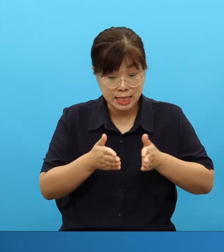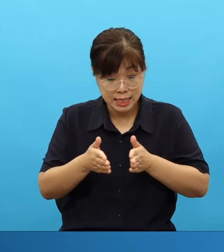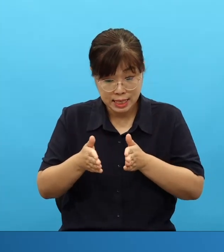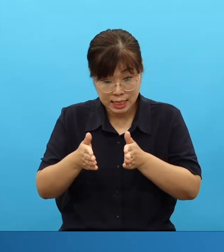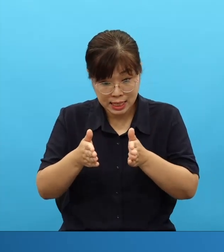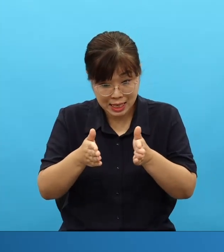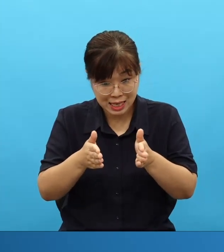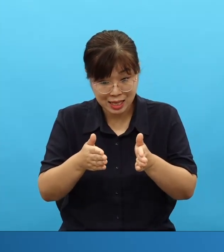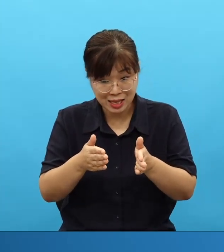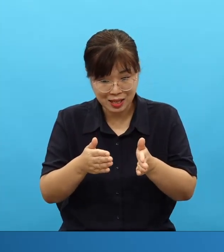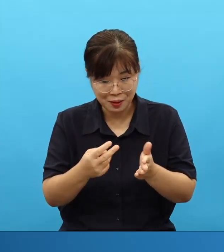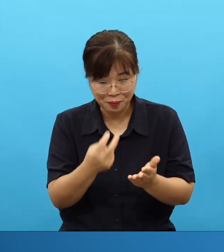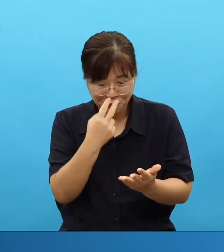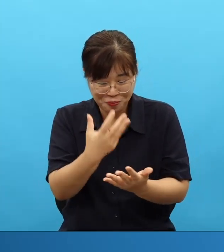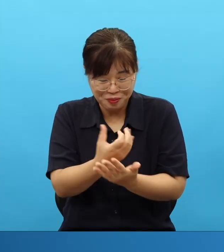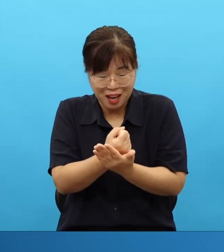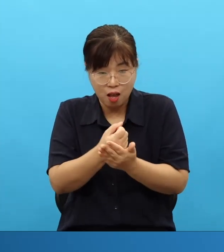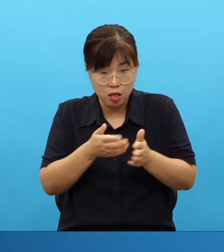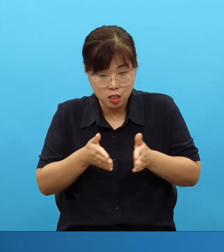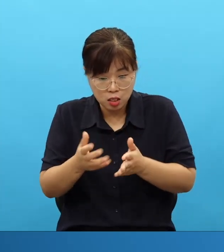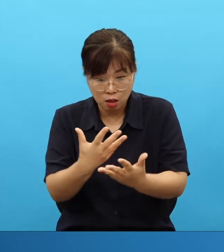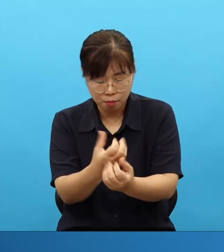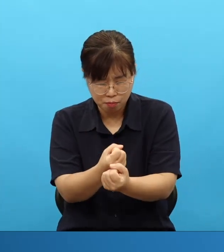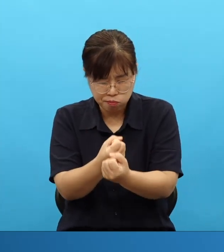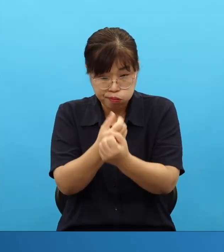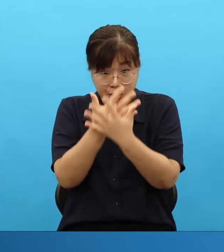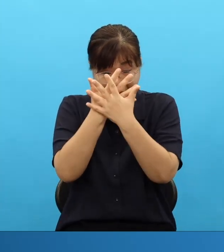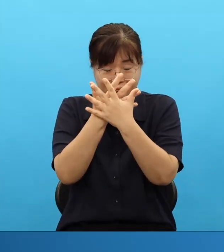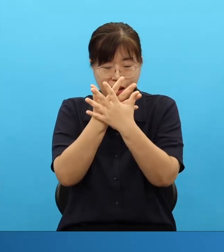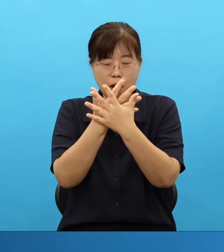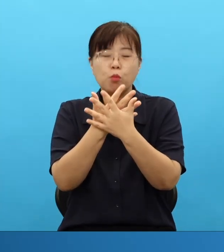것이다을 알 방면 쉬